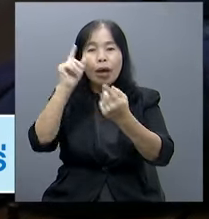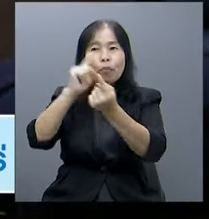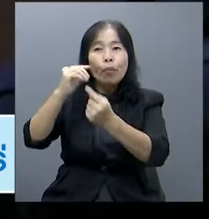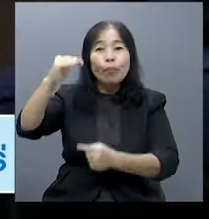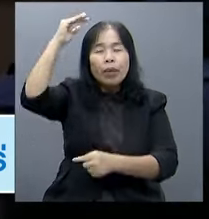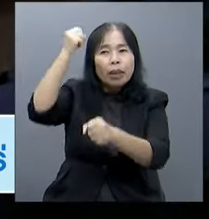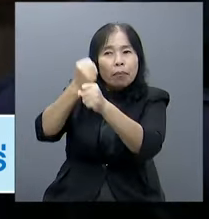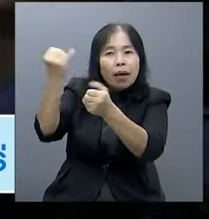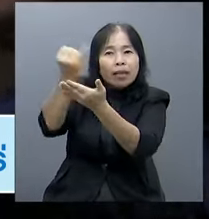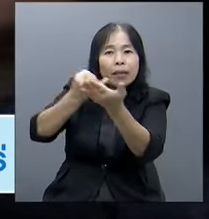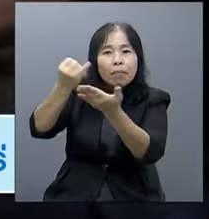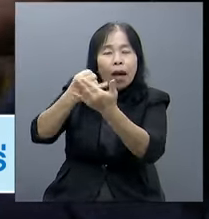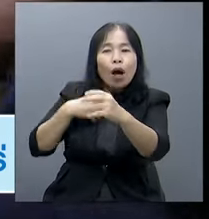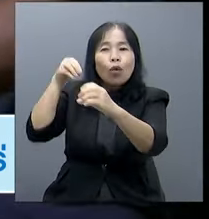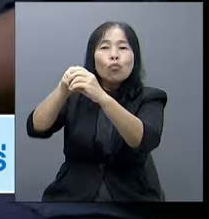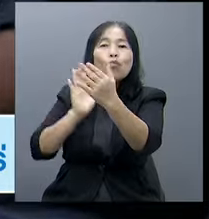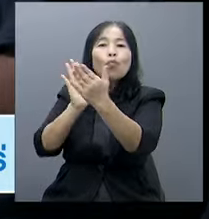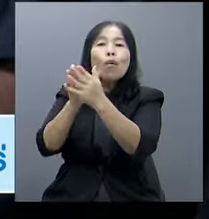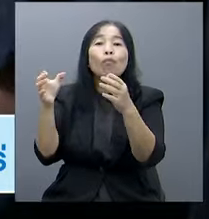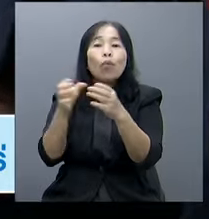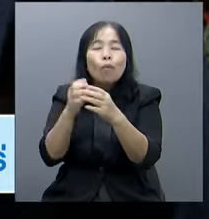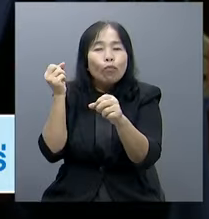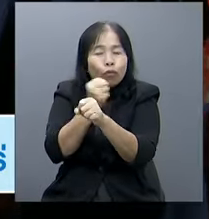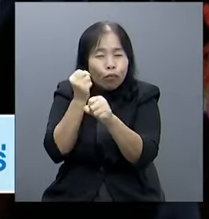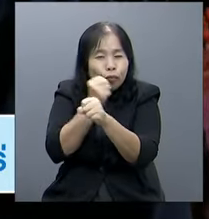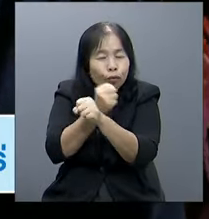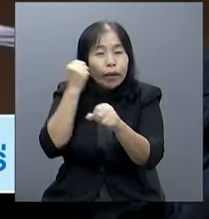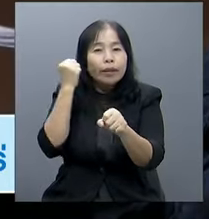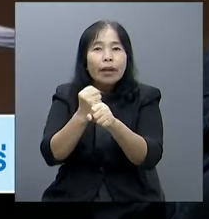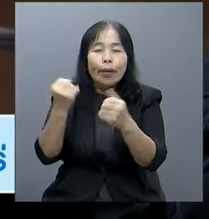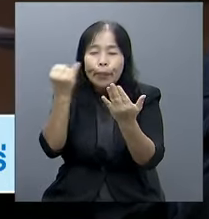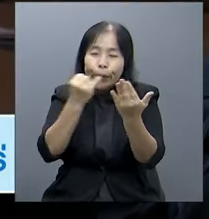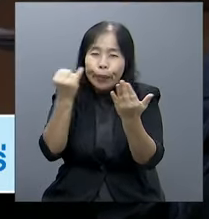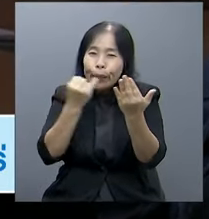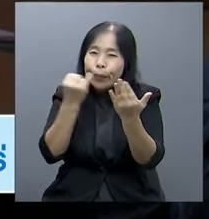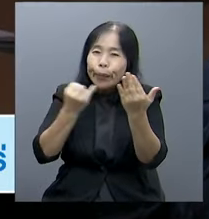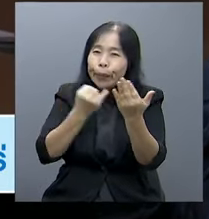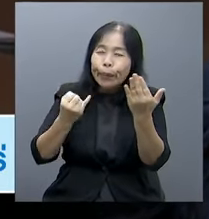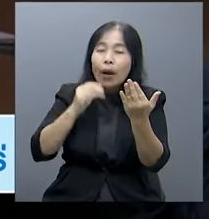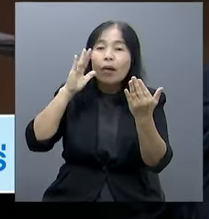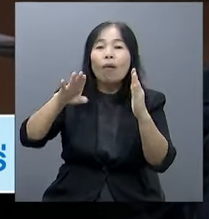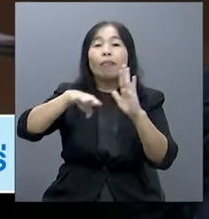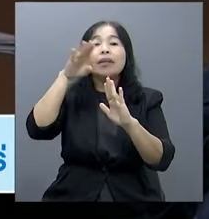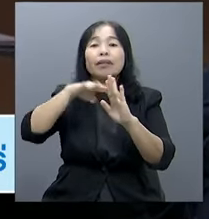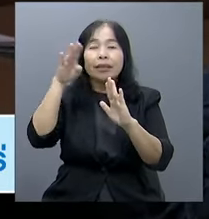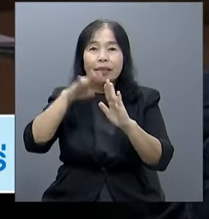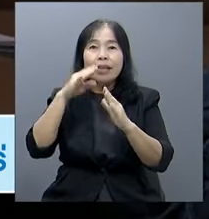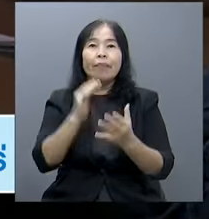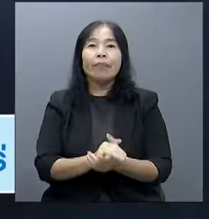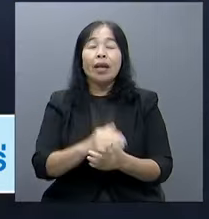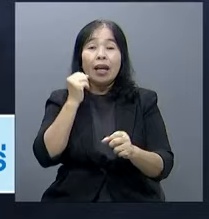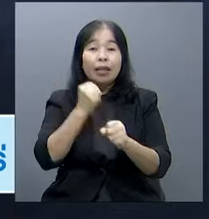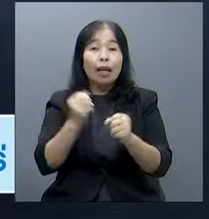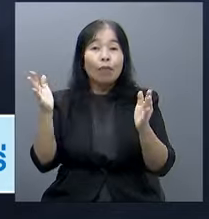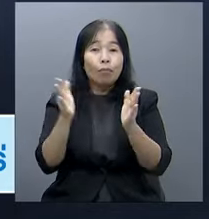งานสละปา จึงเข้าร่มกลุมค่ะและได้ฝึกฝนการทำงานสนละป่า ขันแงต่าง ของทางเหนอมาเรอยหนึในนั้นนะคะ